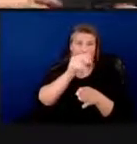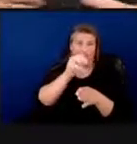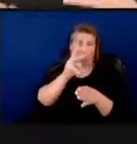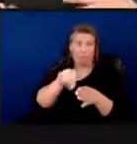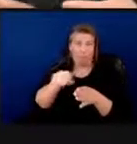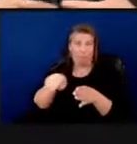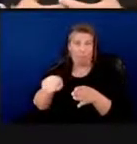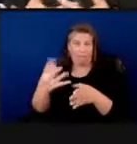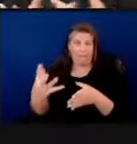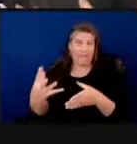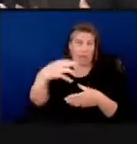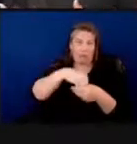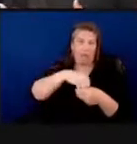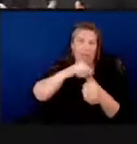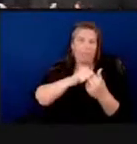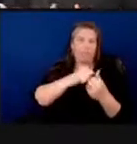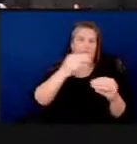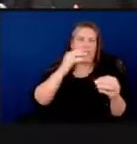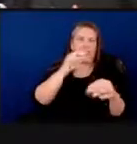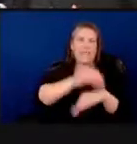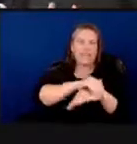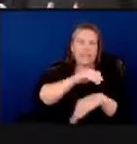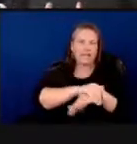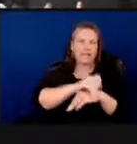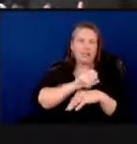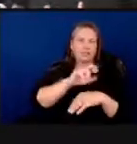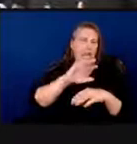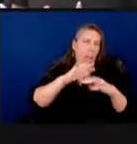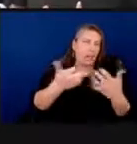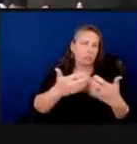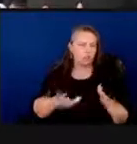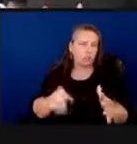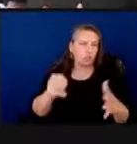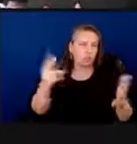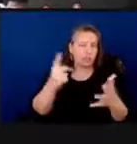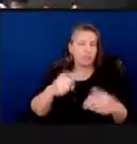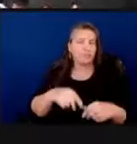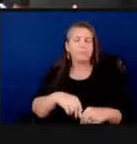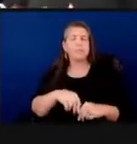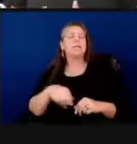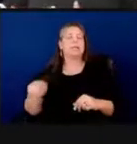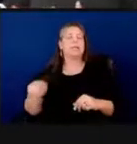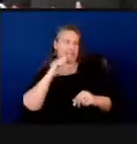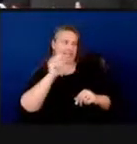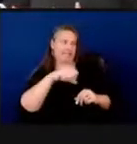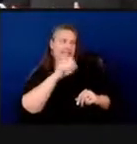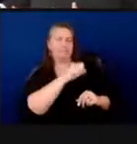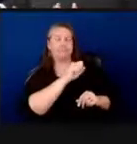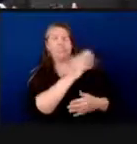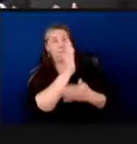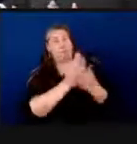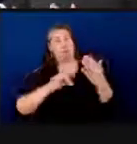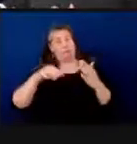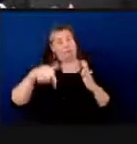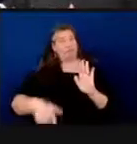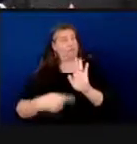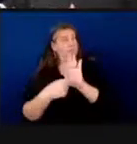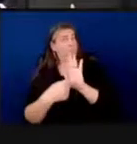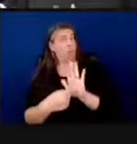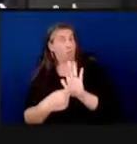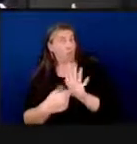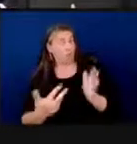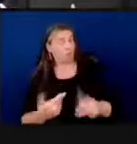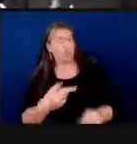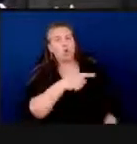mnaweza kutuonyesha mifano ya mambo ambayo yameweza kutokea? Ndio tunapozungumzia